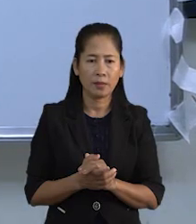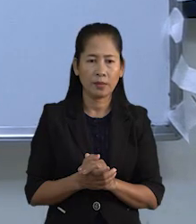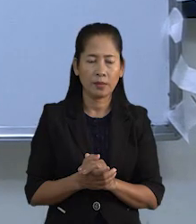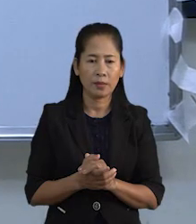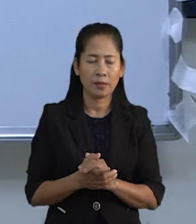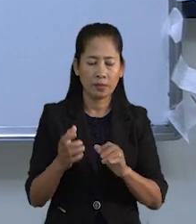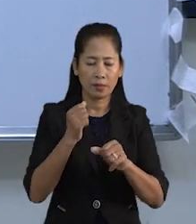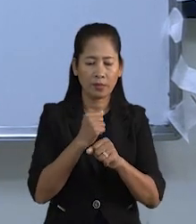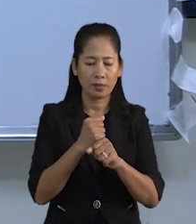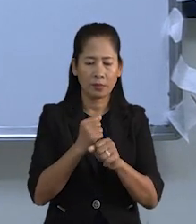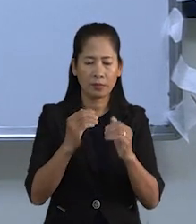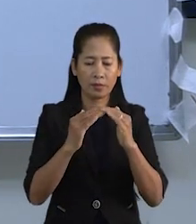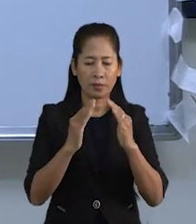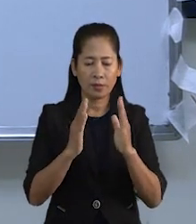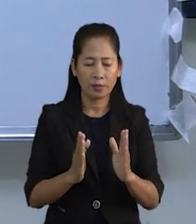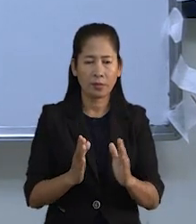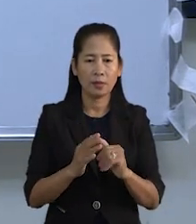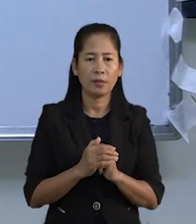បាទកិច្ចការផ្ទះ